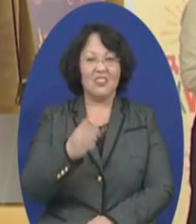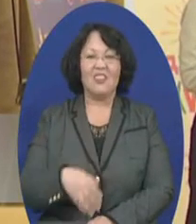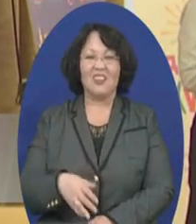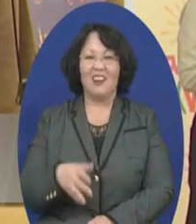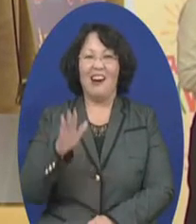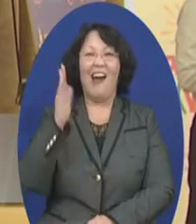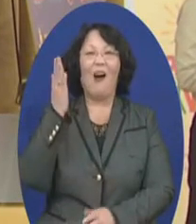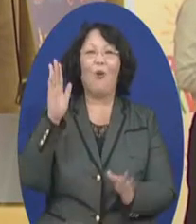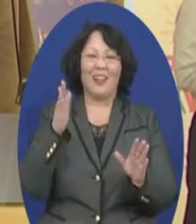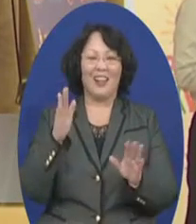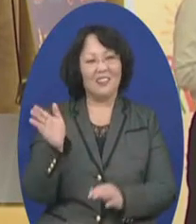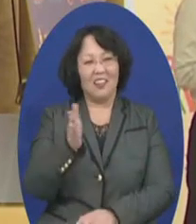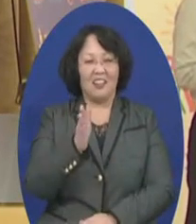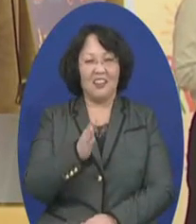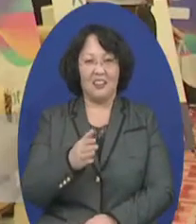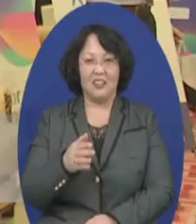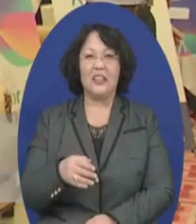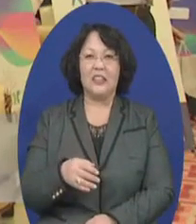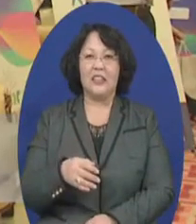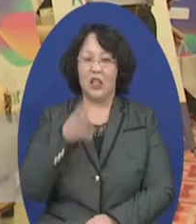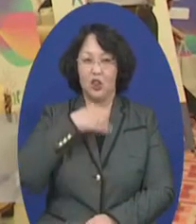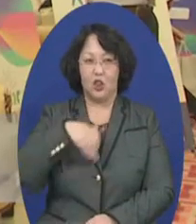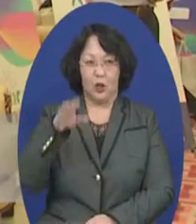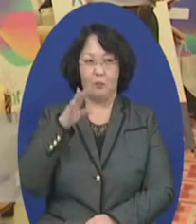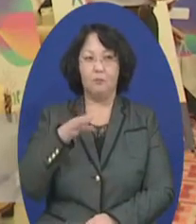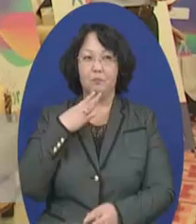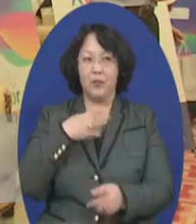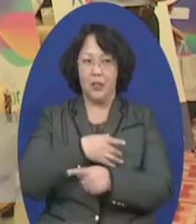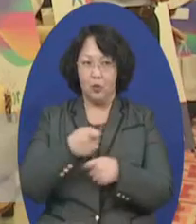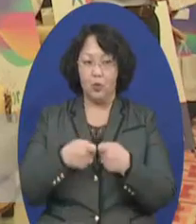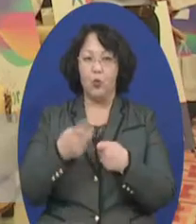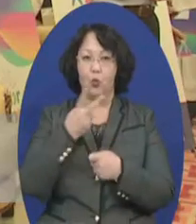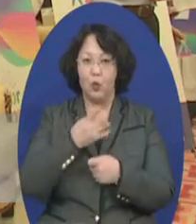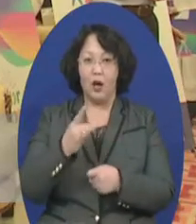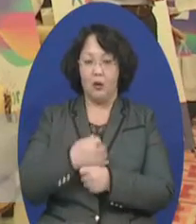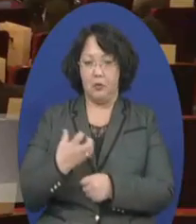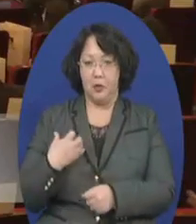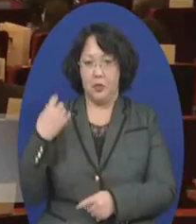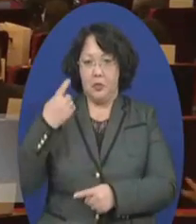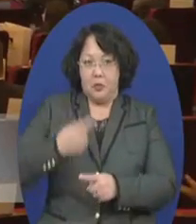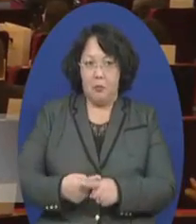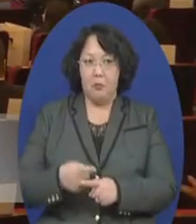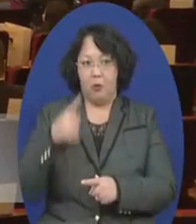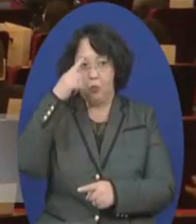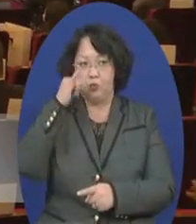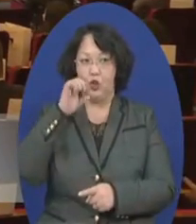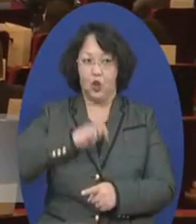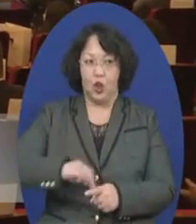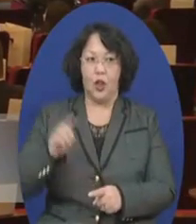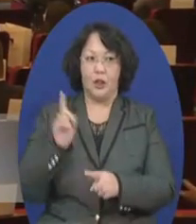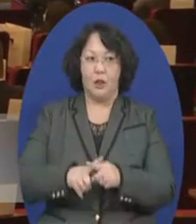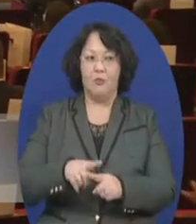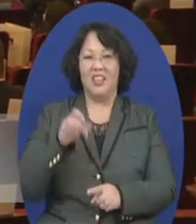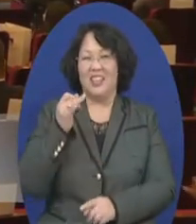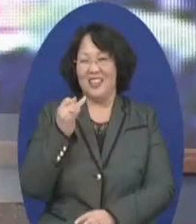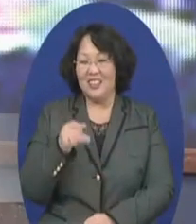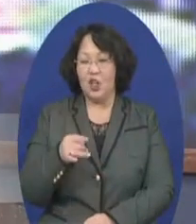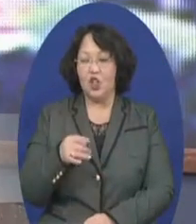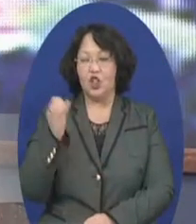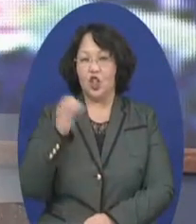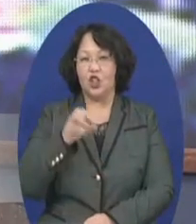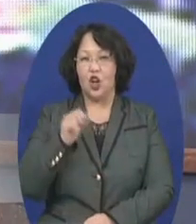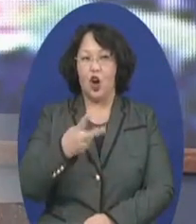хаамд гэдэг чинь одоо миний биелүүлэх үүрэг нэг алхмаар ингэж нэмэгдэж байгаа байхгүй юу? Монгол улсад хийх үүрэг нь. Иргэний андгаа өргөх